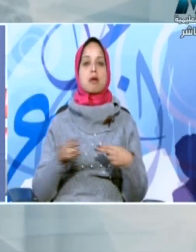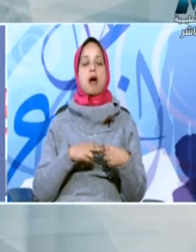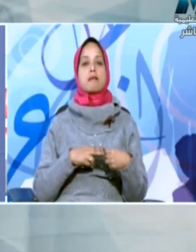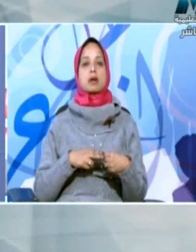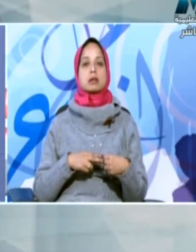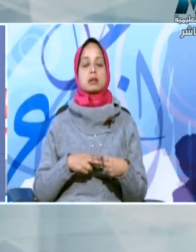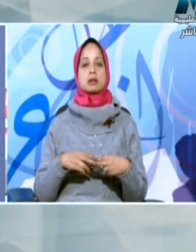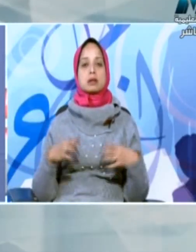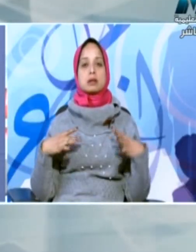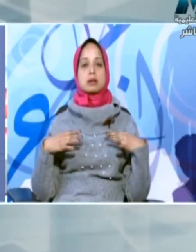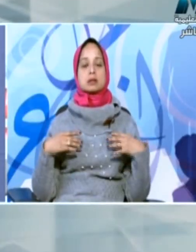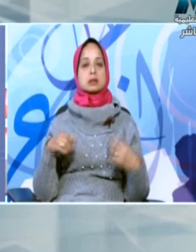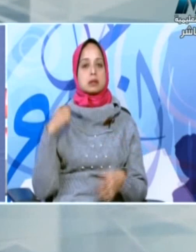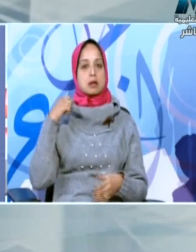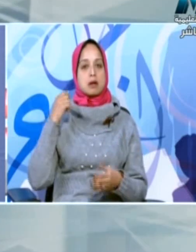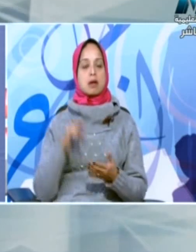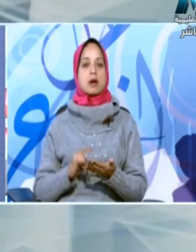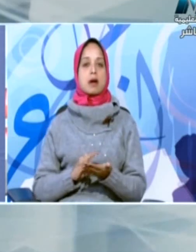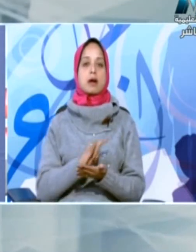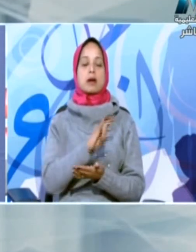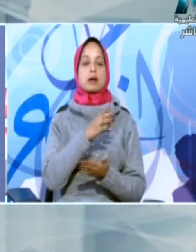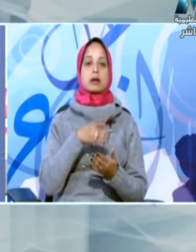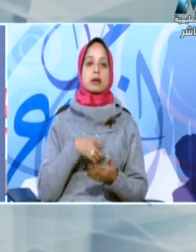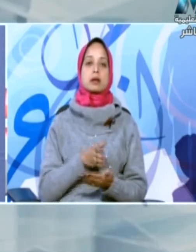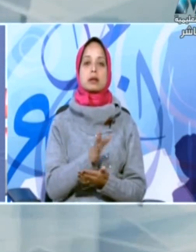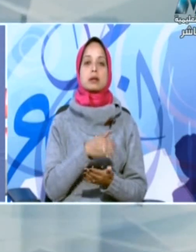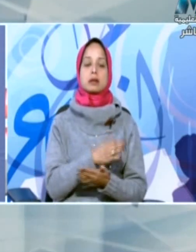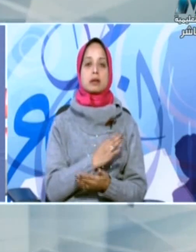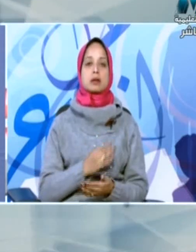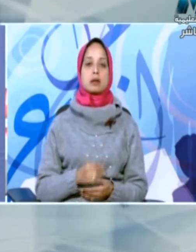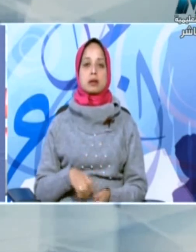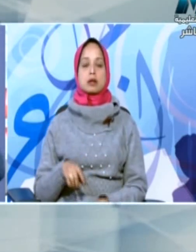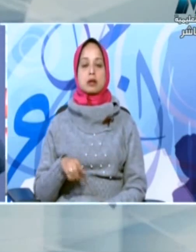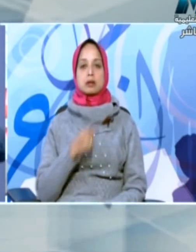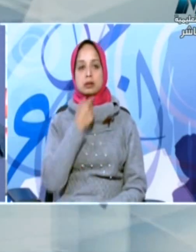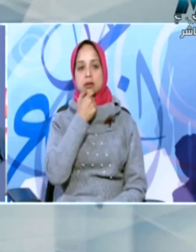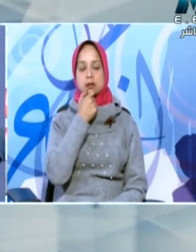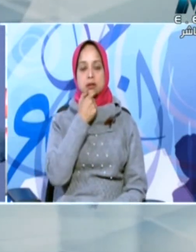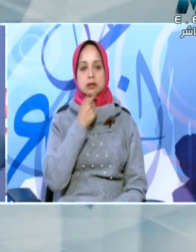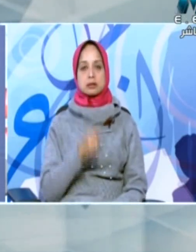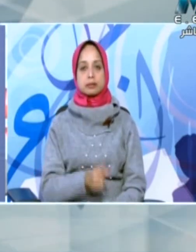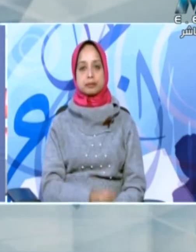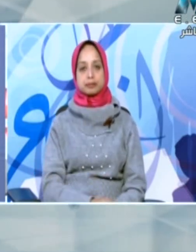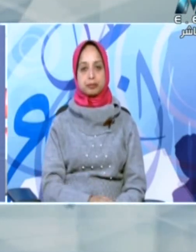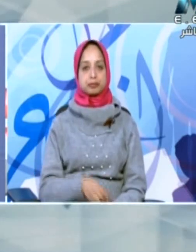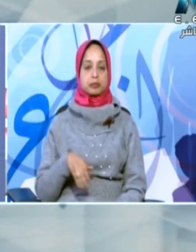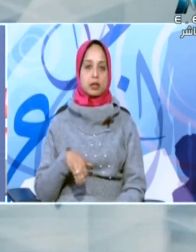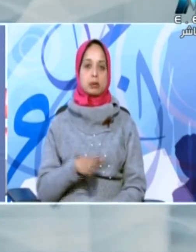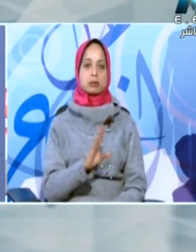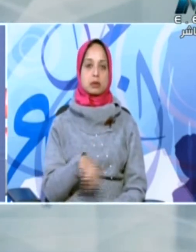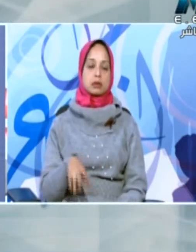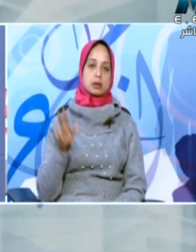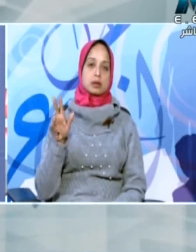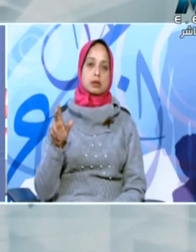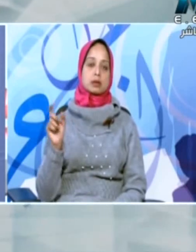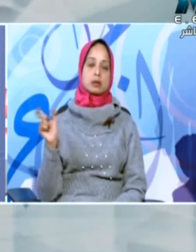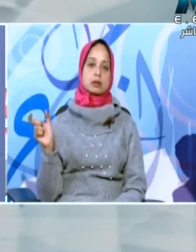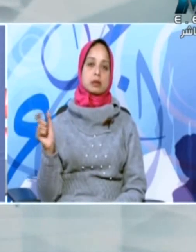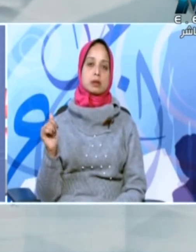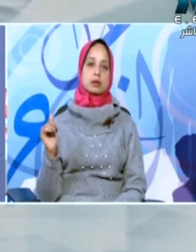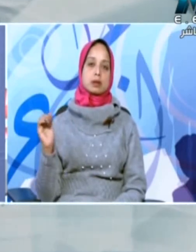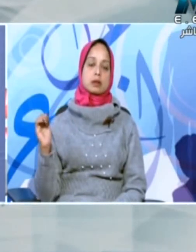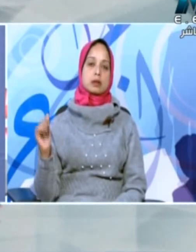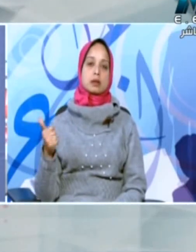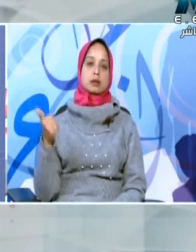وزير خارجية بريطانيا. لما راح النحاس طبعا انت هنا يعني الكتاب يعني مشي بسرعة وما قالكش ان سعد مات، والنحاس جه